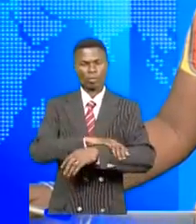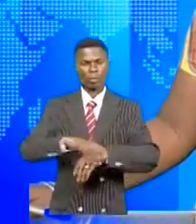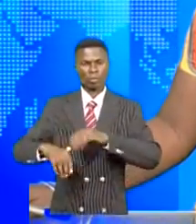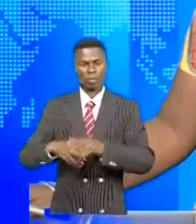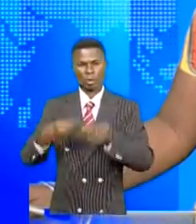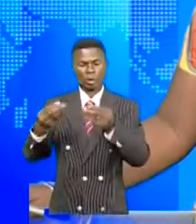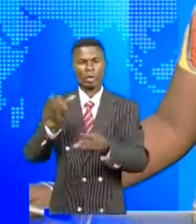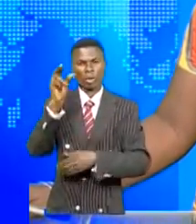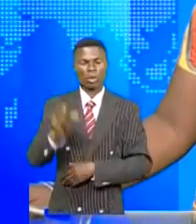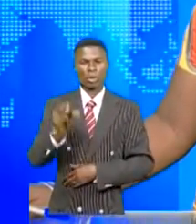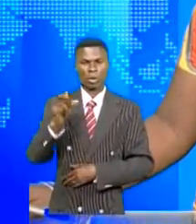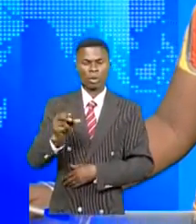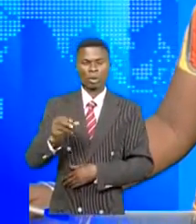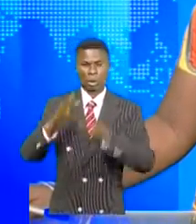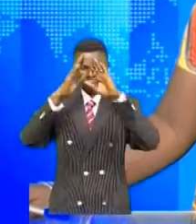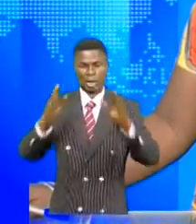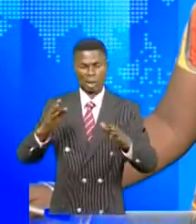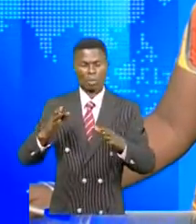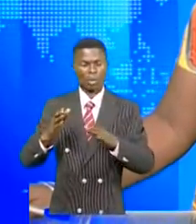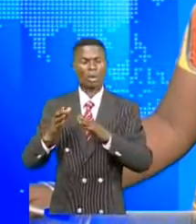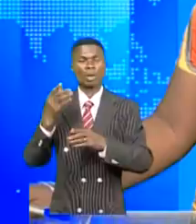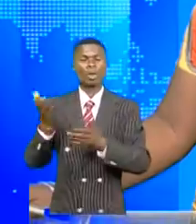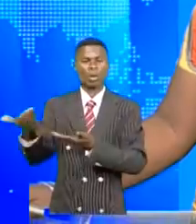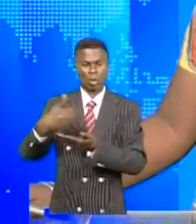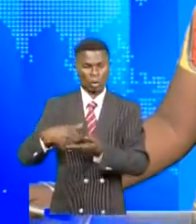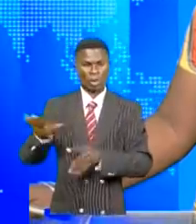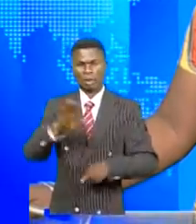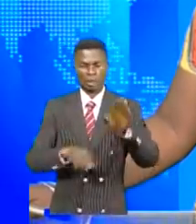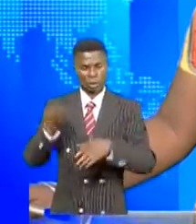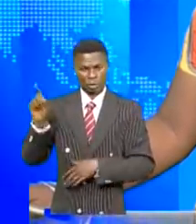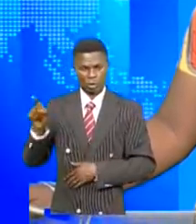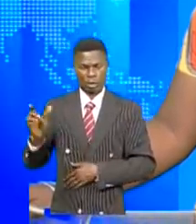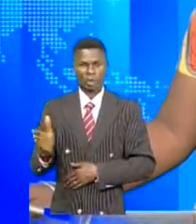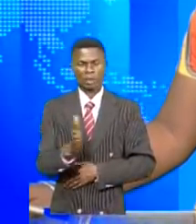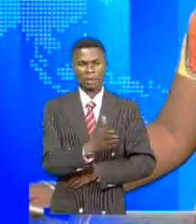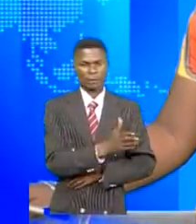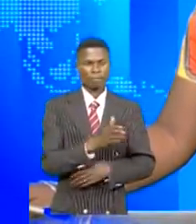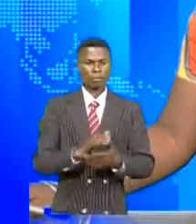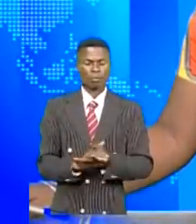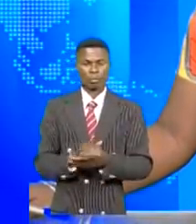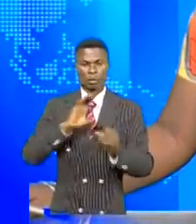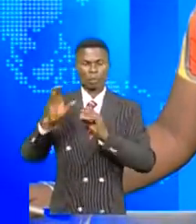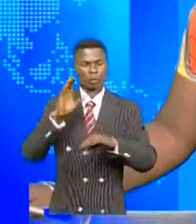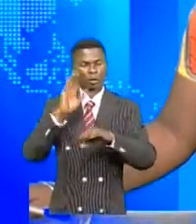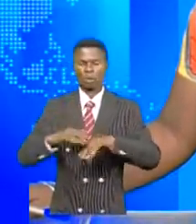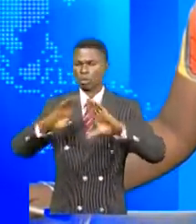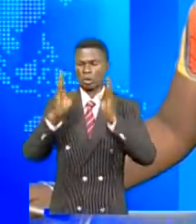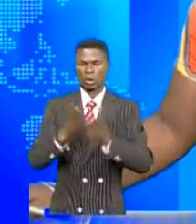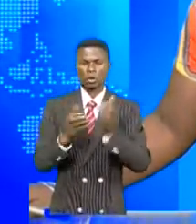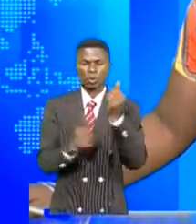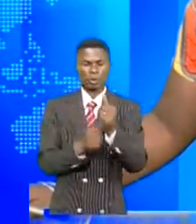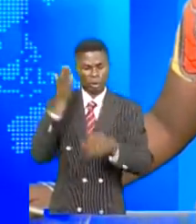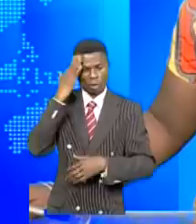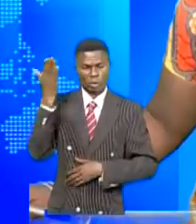sera offert à l'adresse indiquée au retour du cimetière. Ce communiqué tient lieu de faire